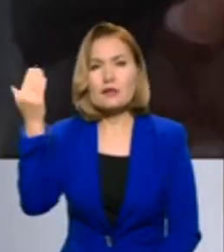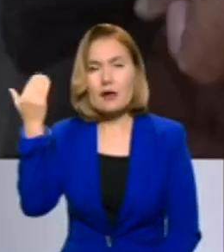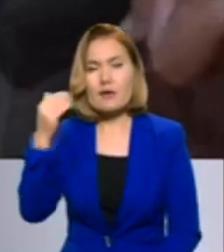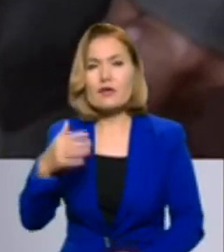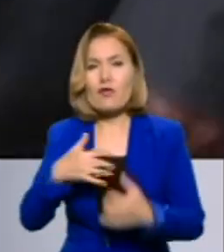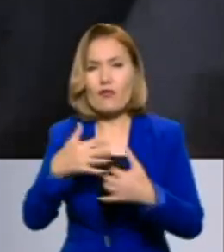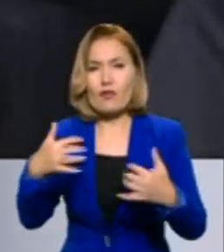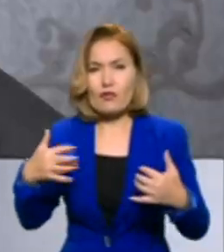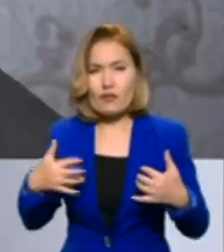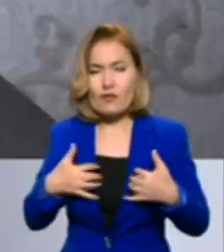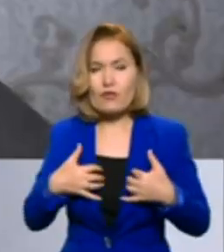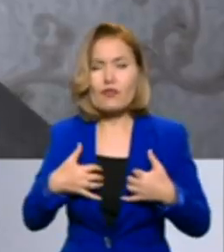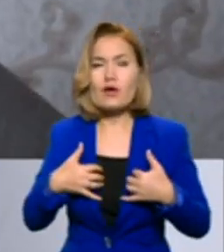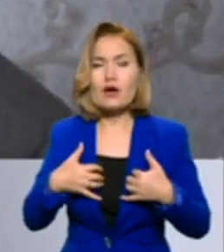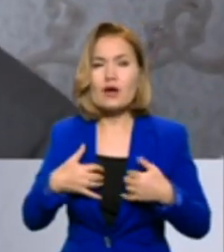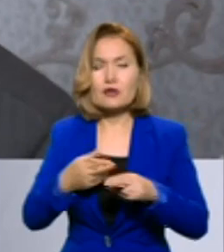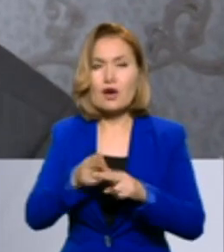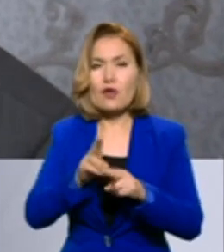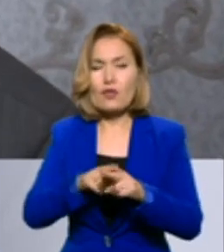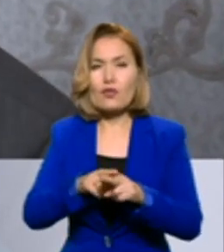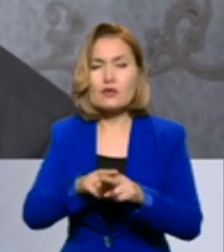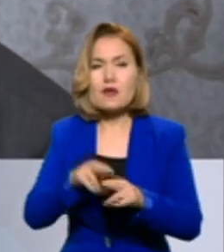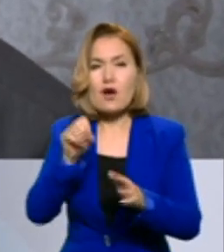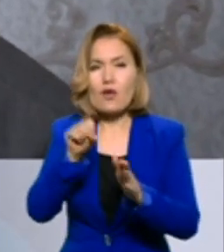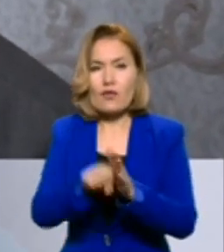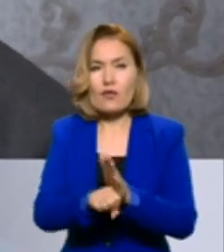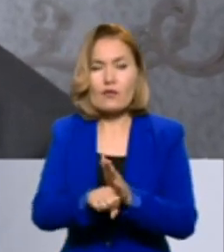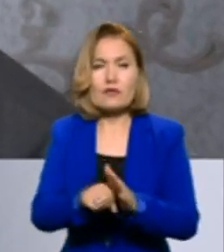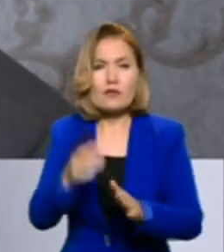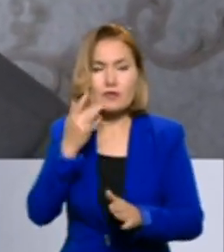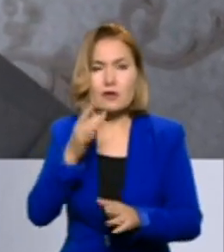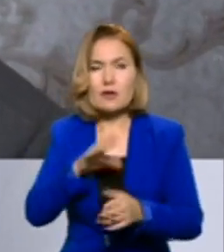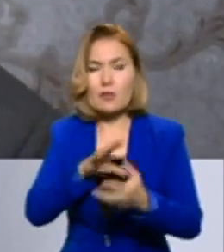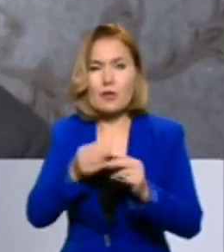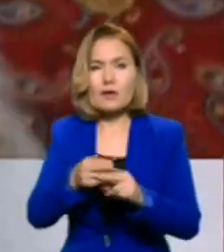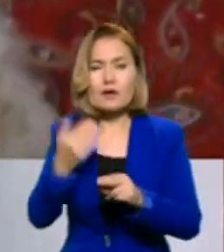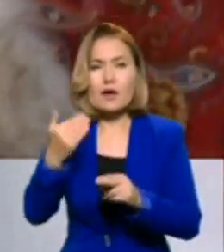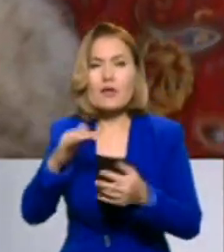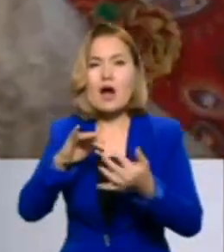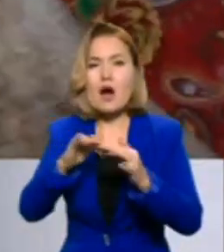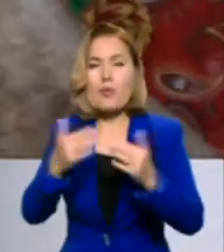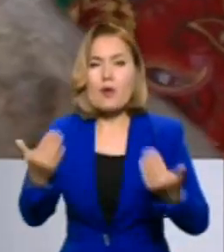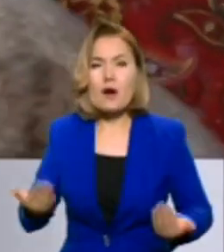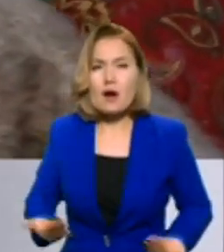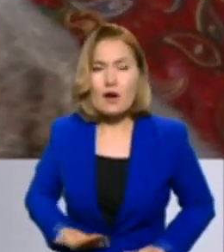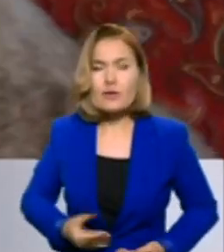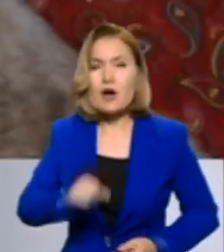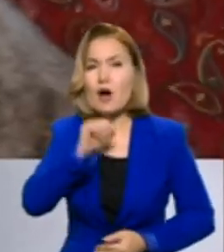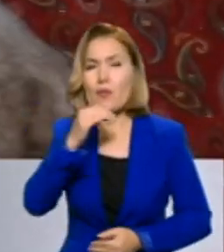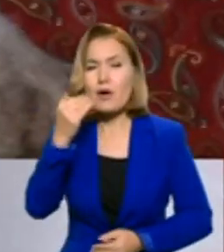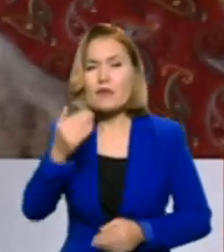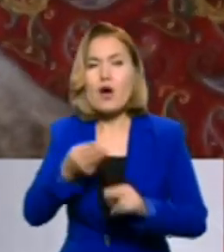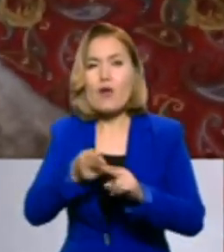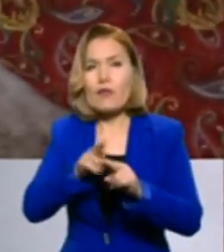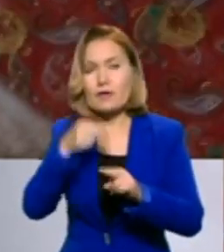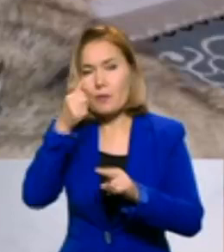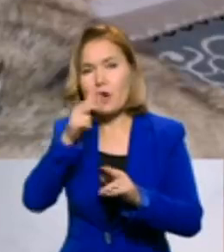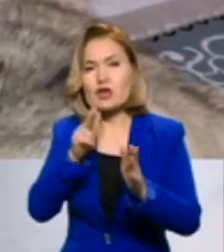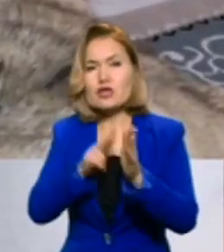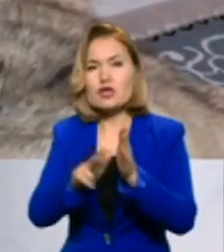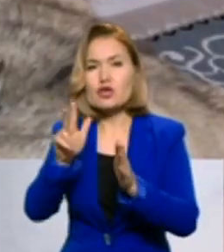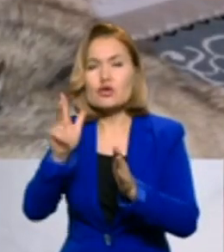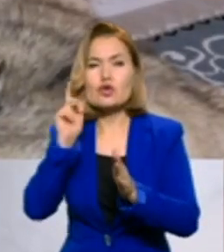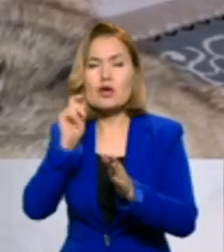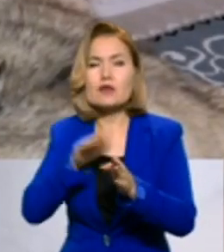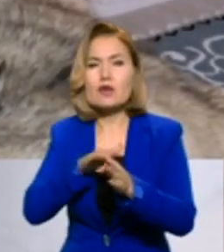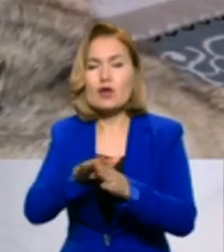тынчытпай жүрген қасқыр ет, осыны алғасын тыныш болды ел. Жарма елді мекенінің тұрғыны Алдаберді Ақшабаев биыл 83 жаста.